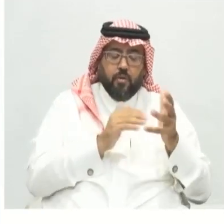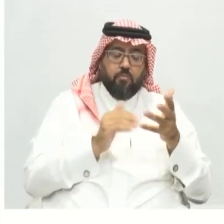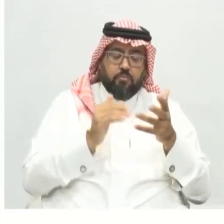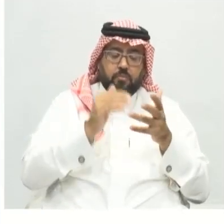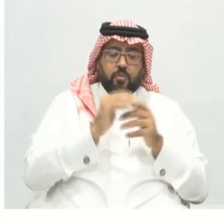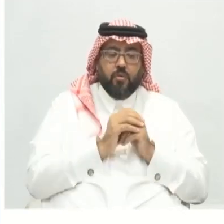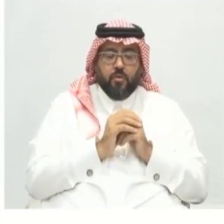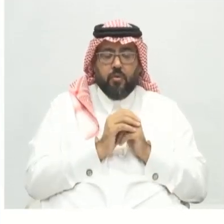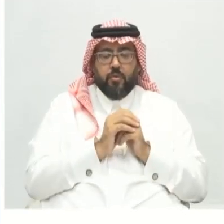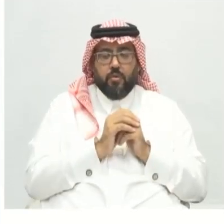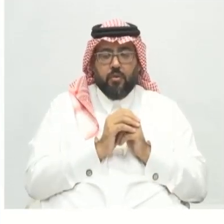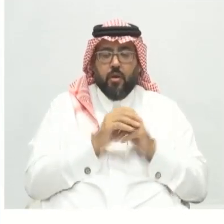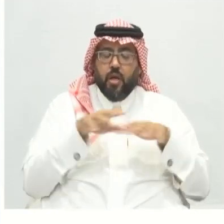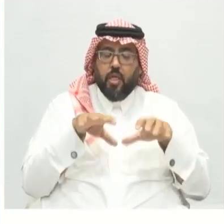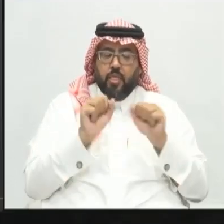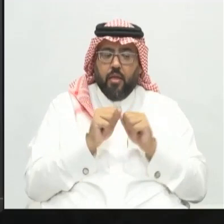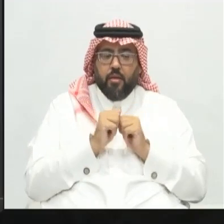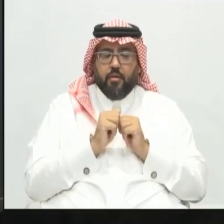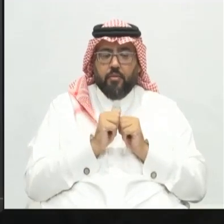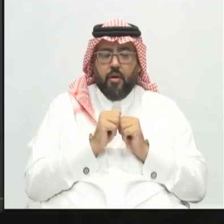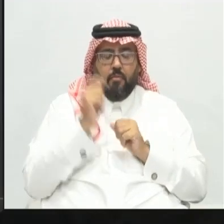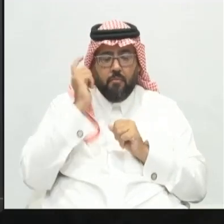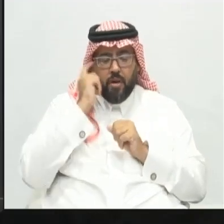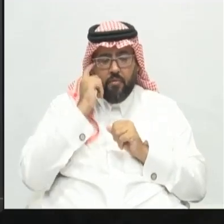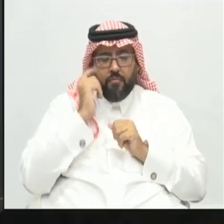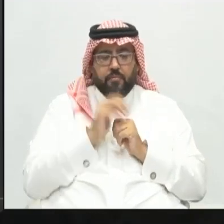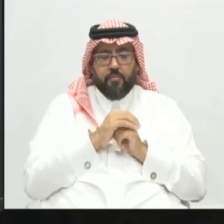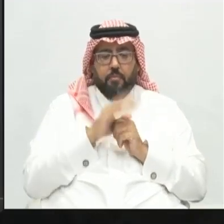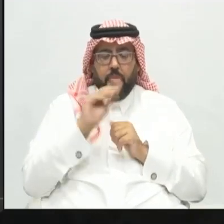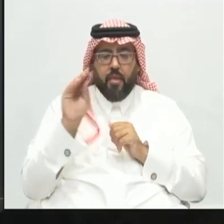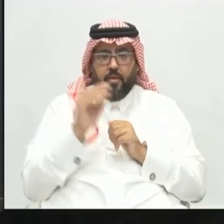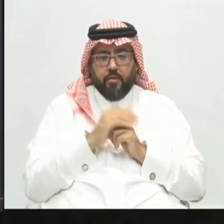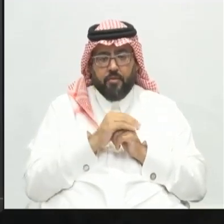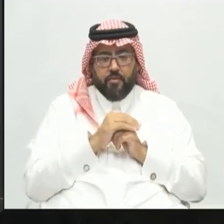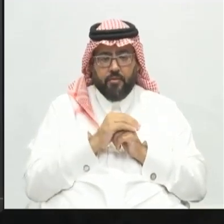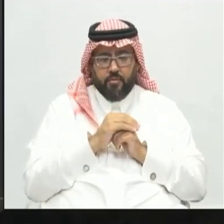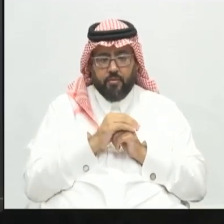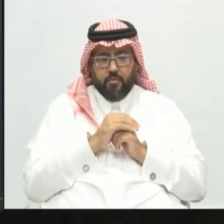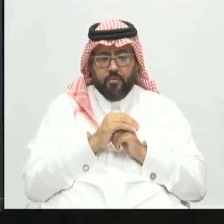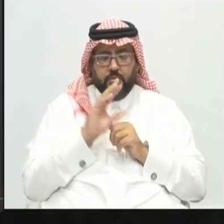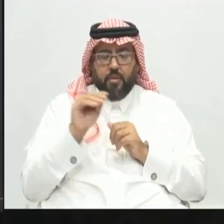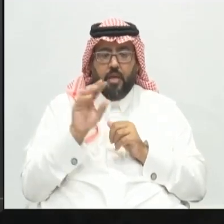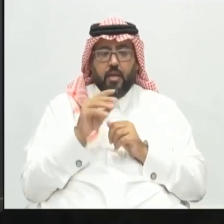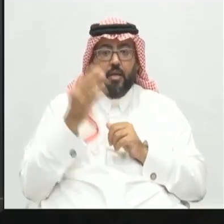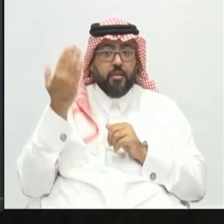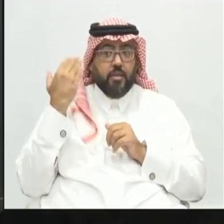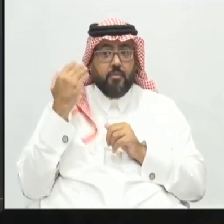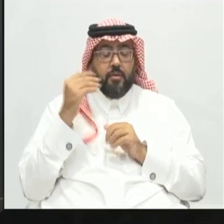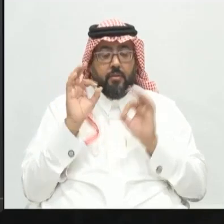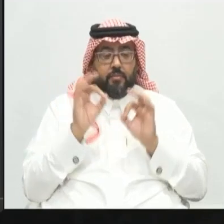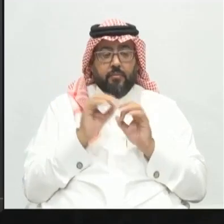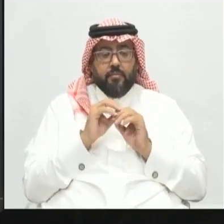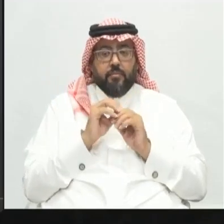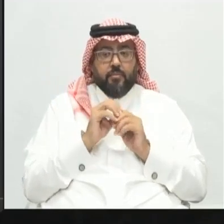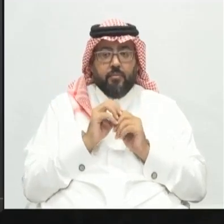اخرى في حال الانتهاء من المعلم مثلا في المثال السابق اللي تم دراسته